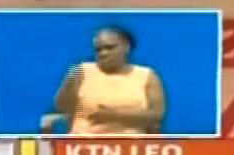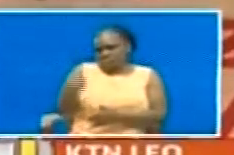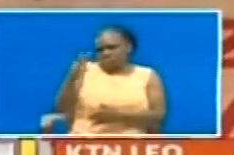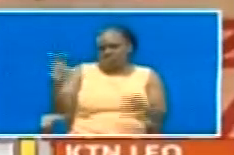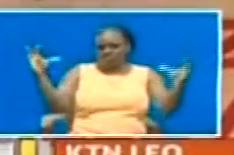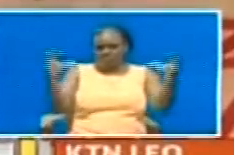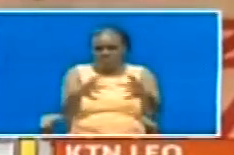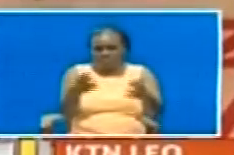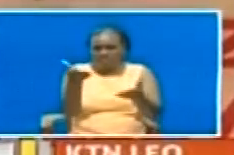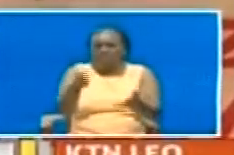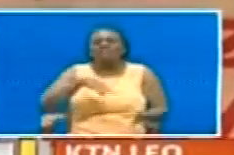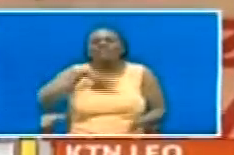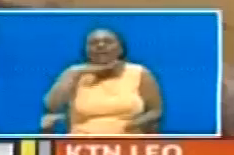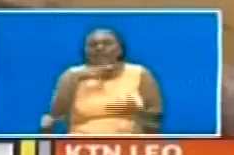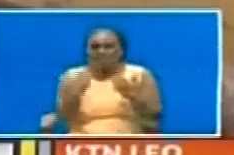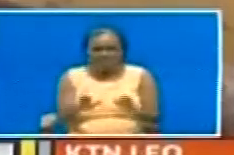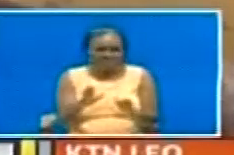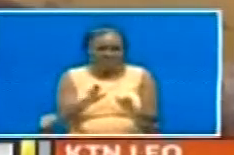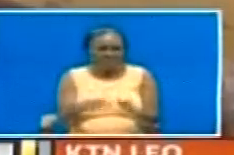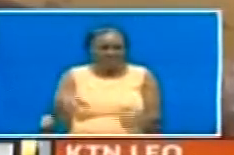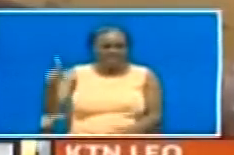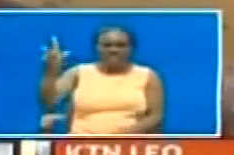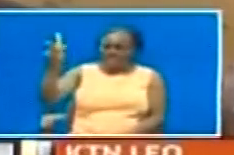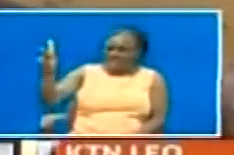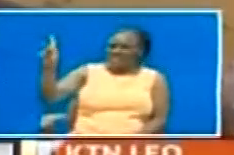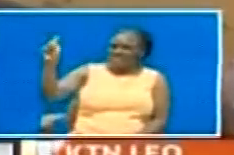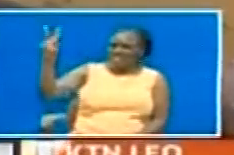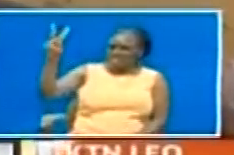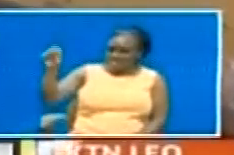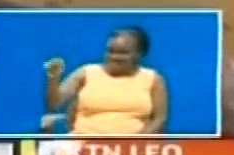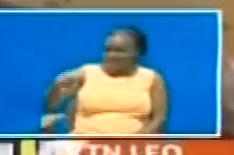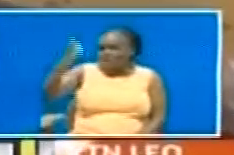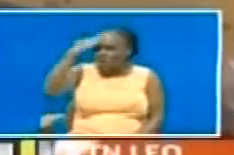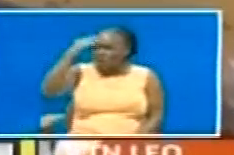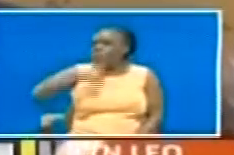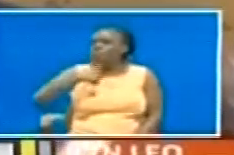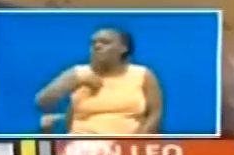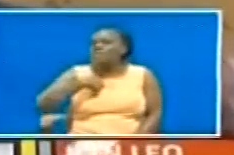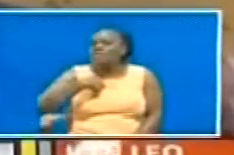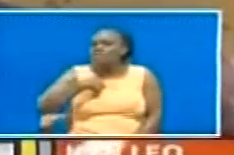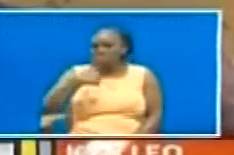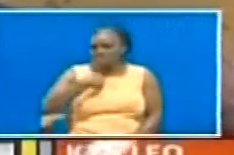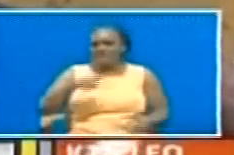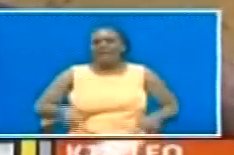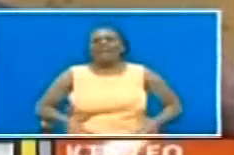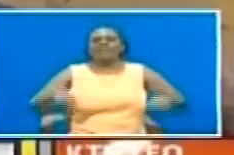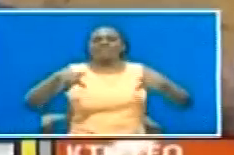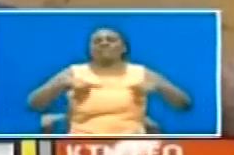kwaya Mwakigena walifariki. 2010 ndio walianza kugundua mimi niko hai.